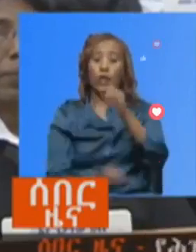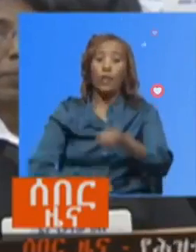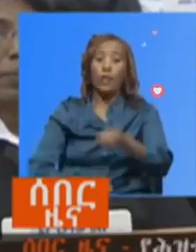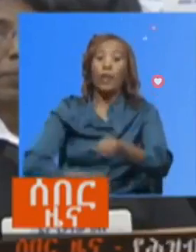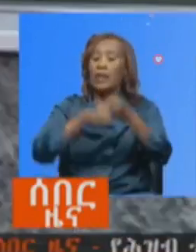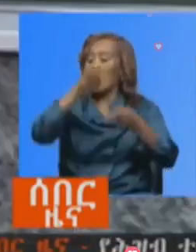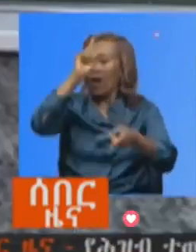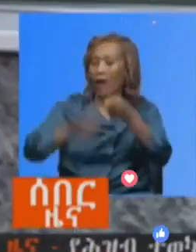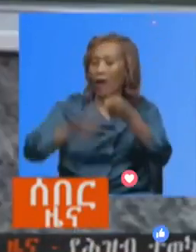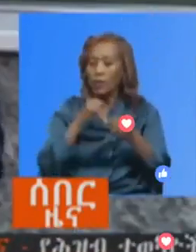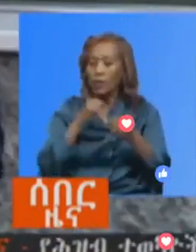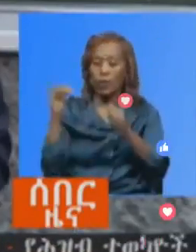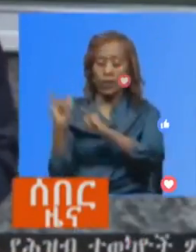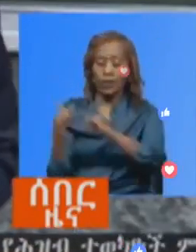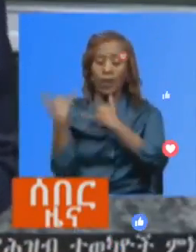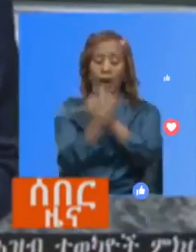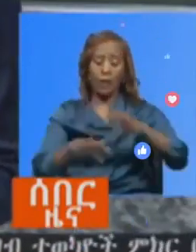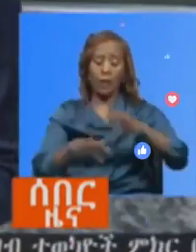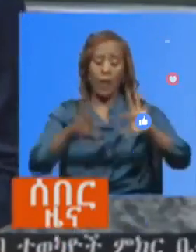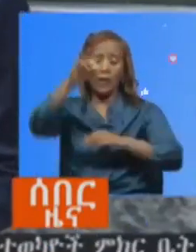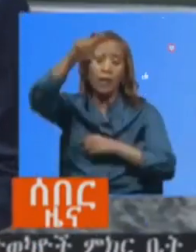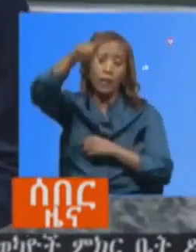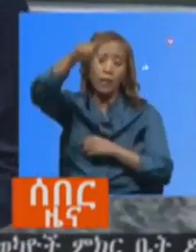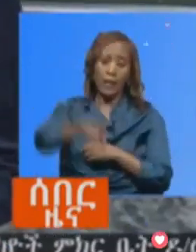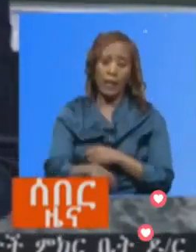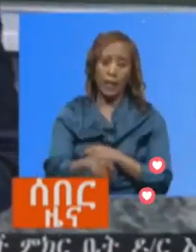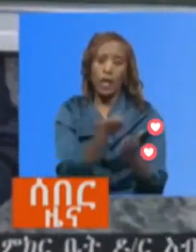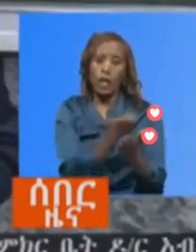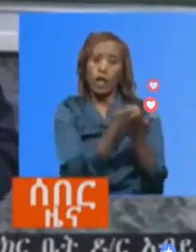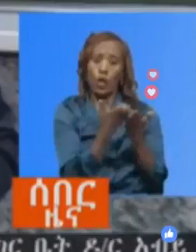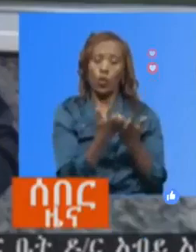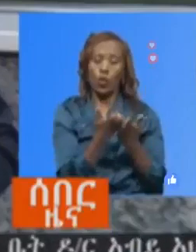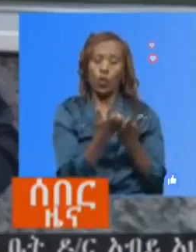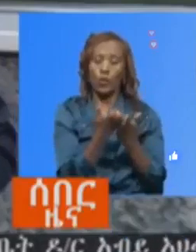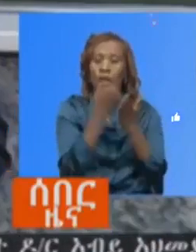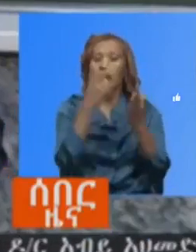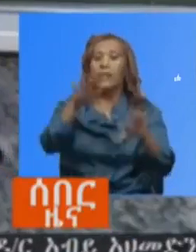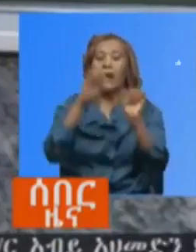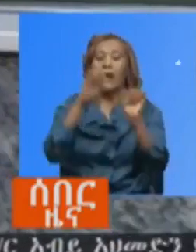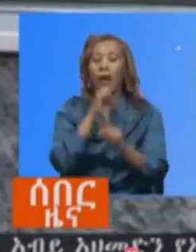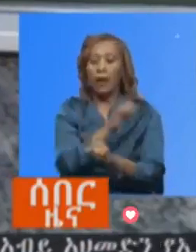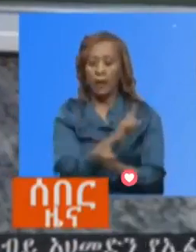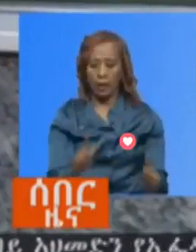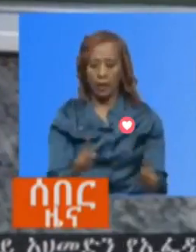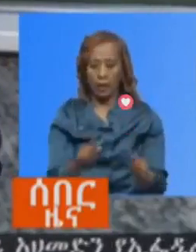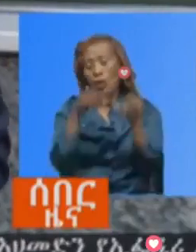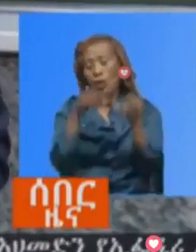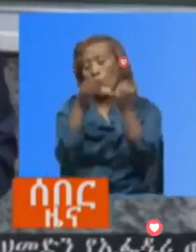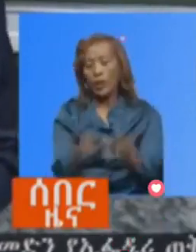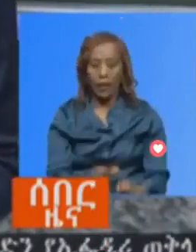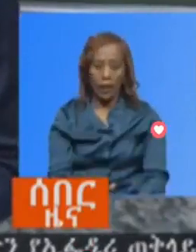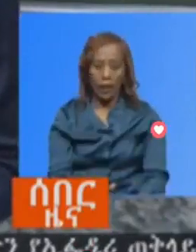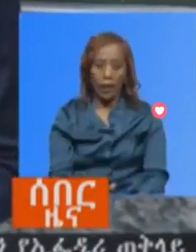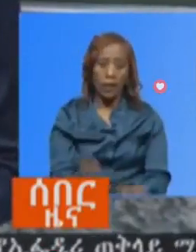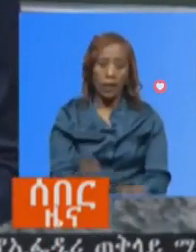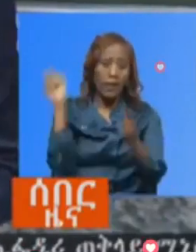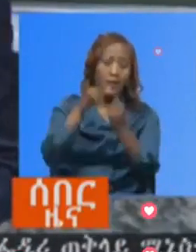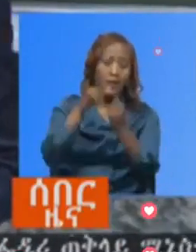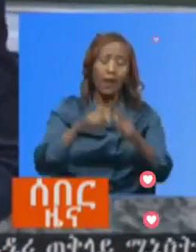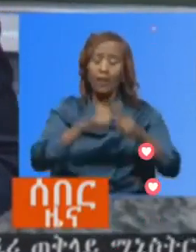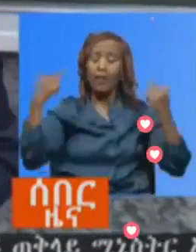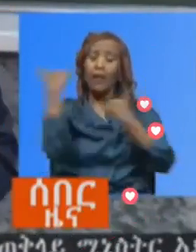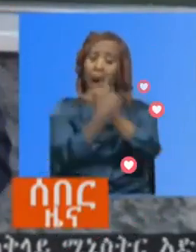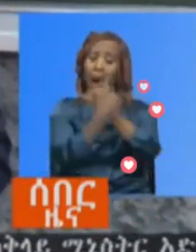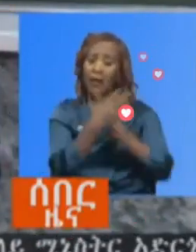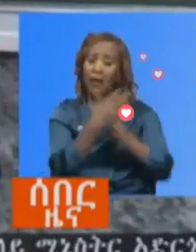ባለመቻሉ እንደ ሀገር ማግኘት የሚገባንን የኢኮኖሚ ትሩፋት ሳናገኝ ቆይተናል። እንደ ትልቅ ሀገርና